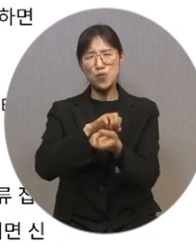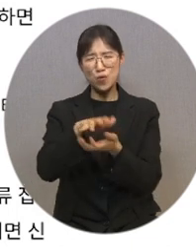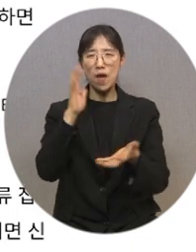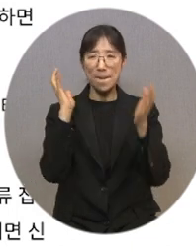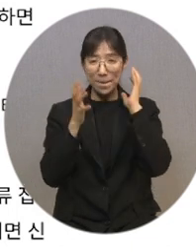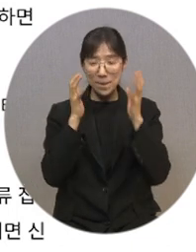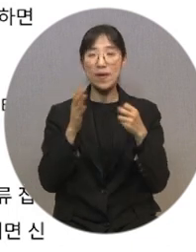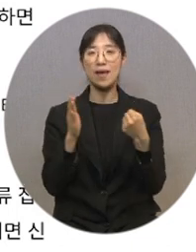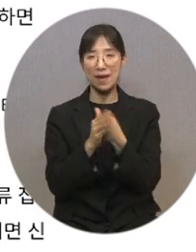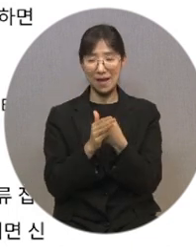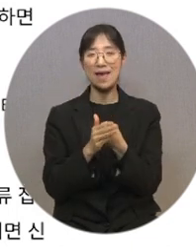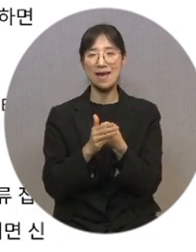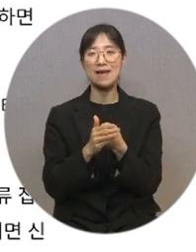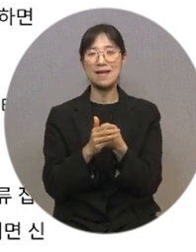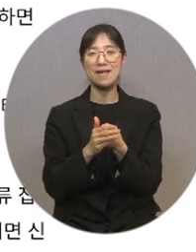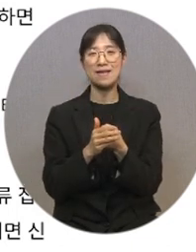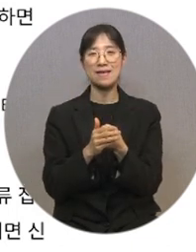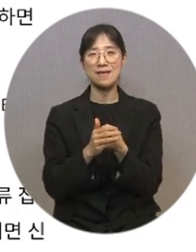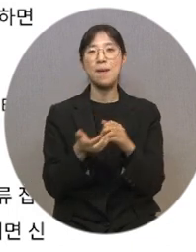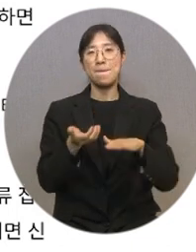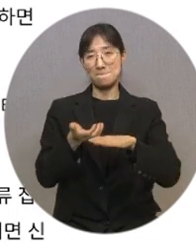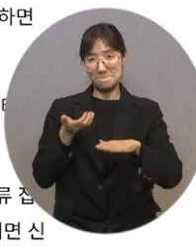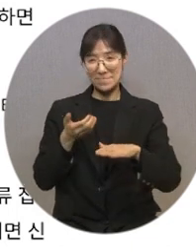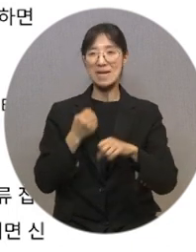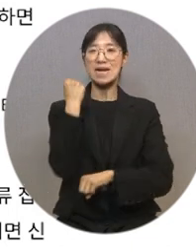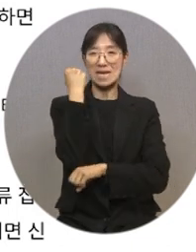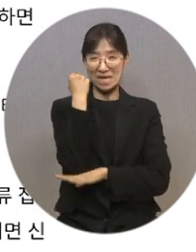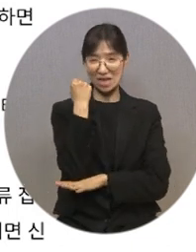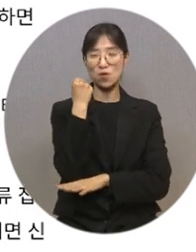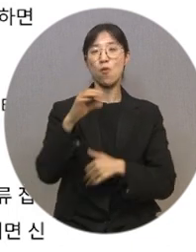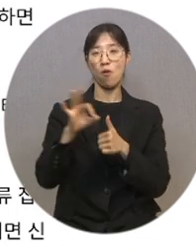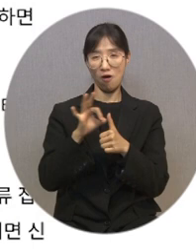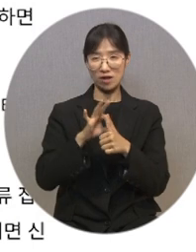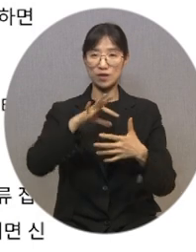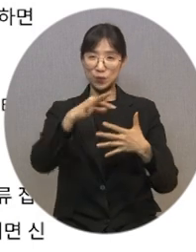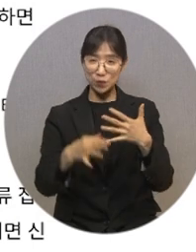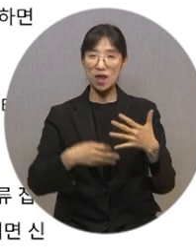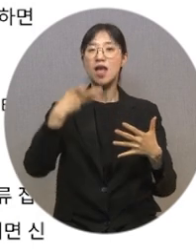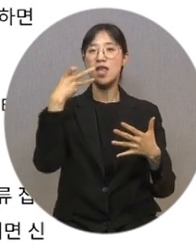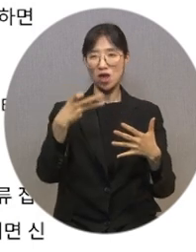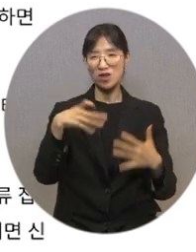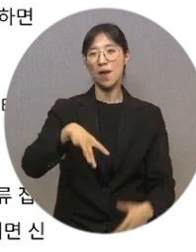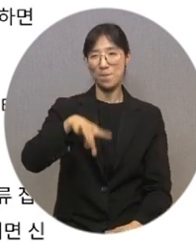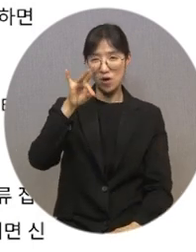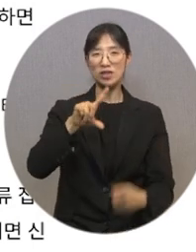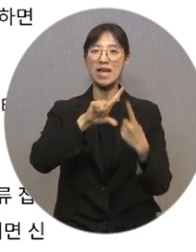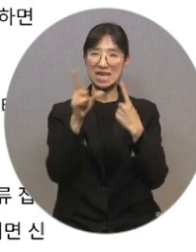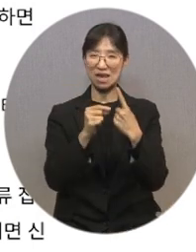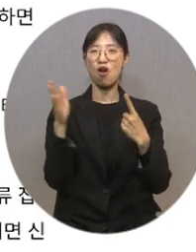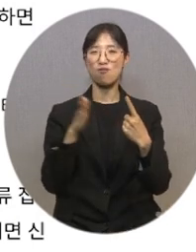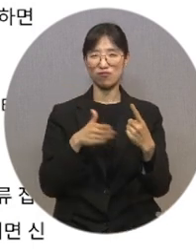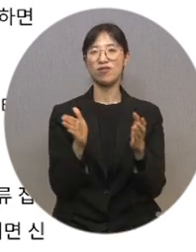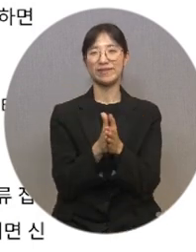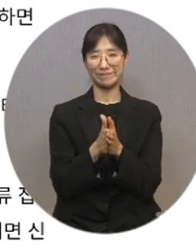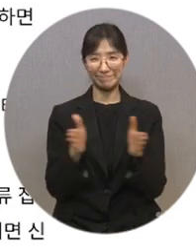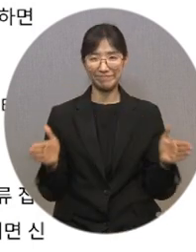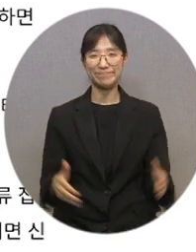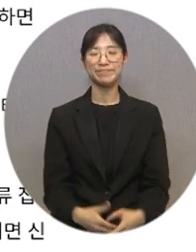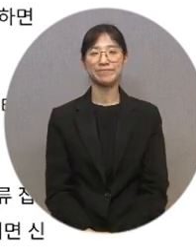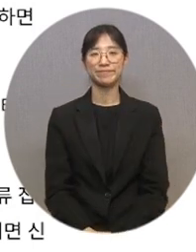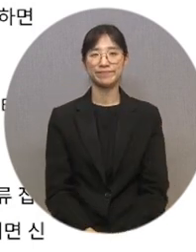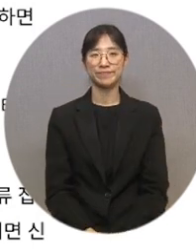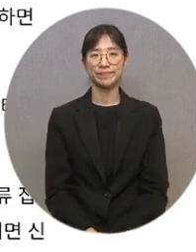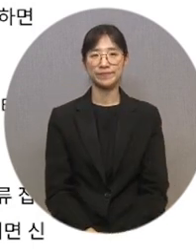있어이를 최소화하기 위해 우선 기초 연금 등 13개 급여를 지난 1월부터 확대 시행했다고